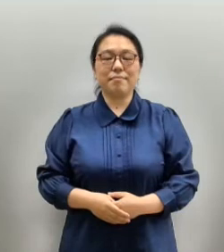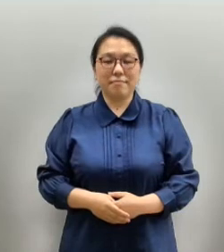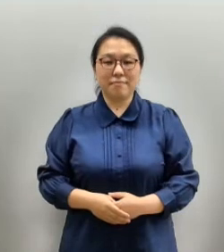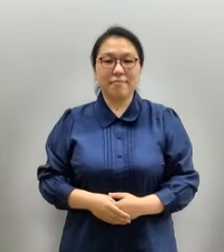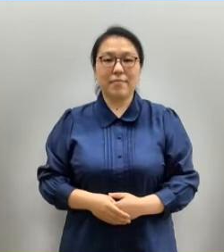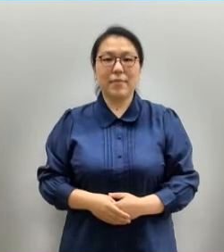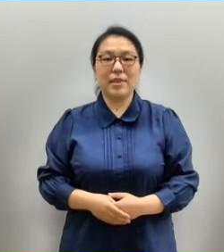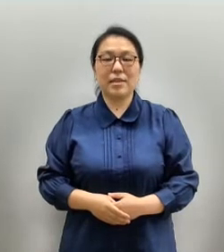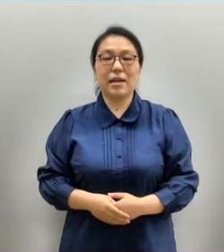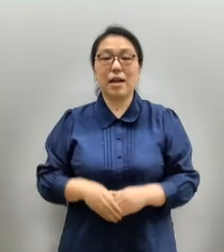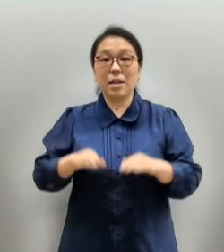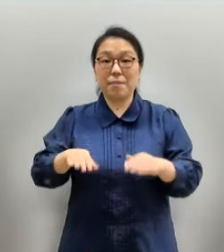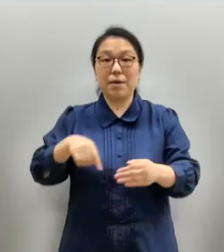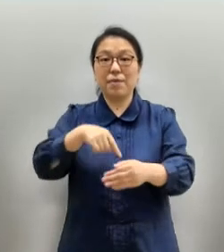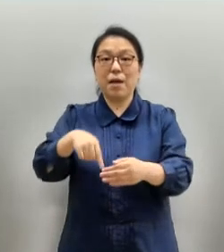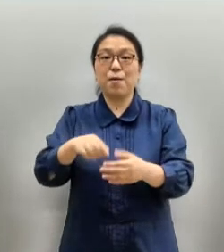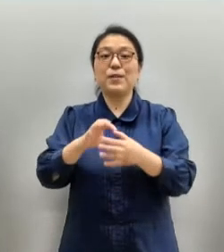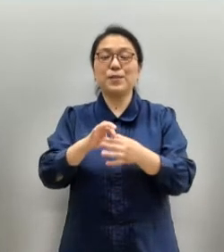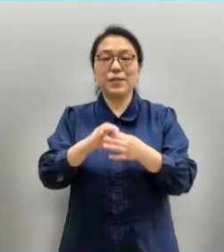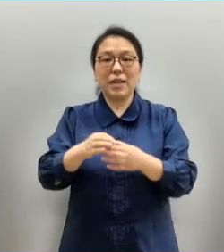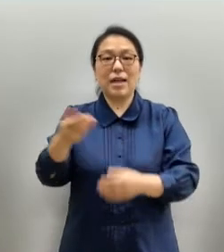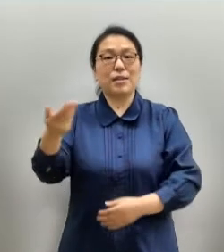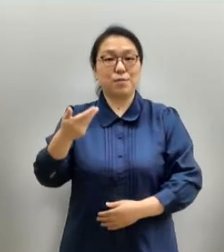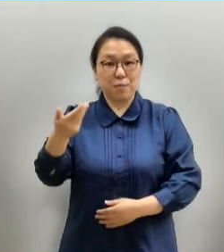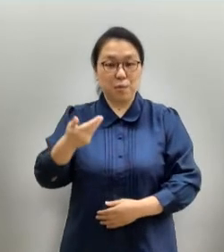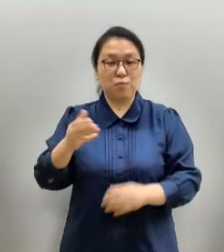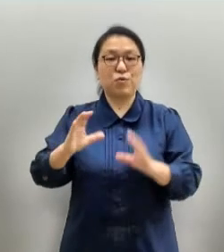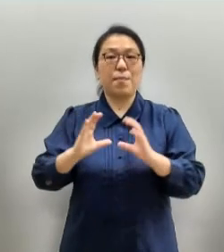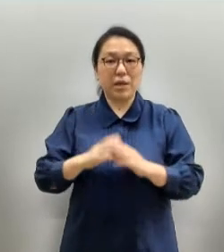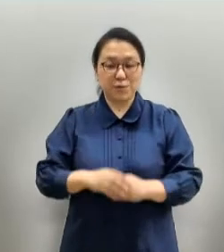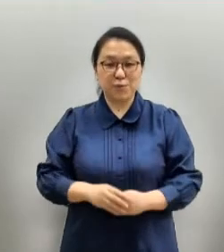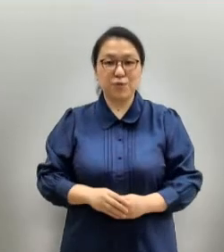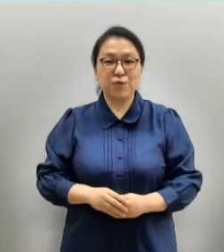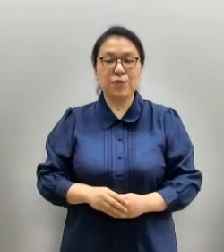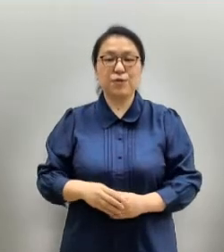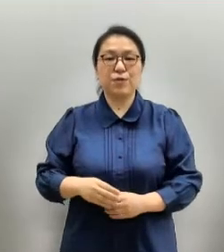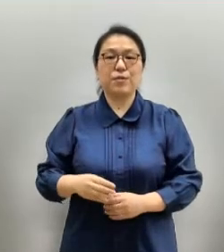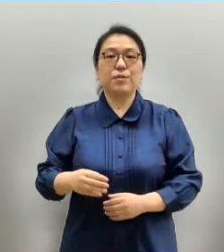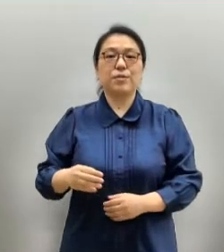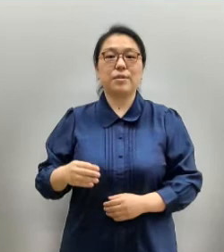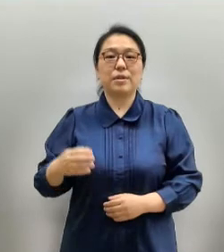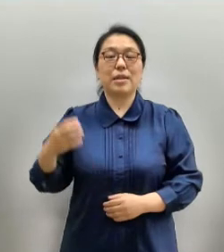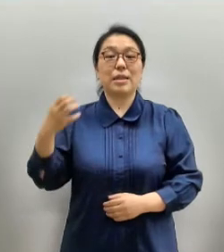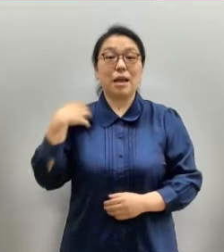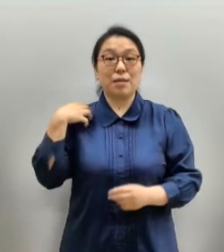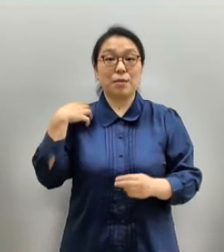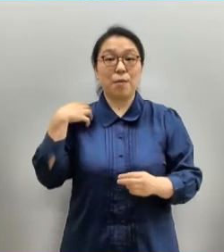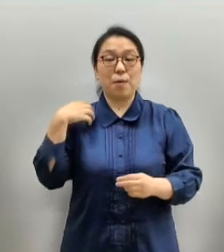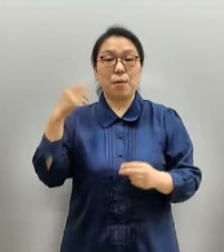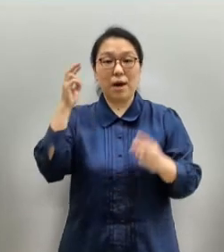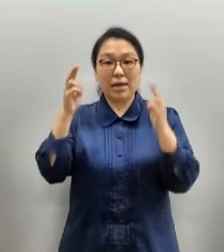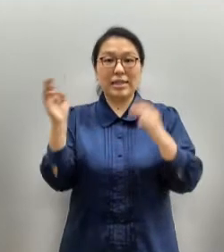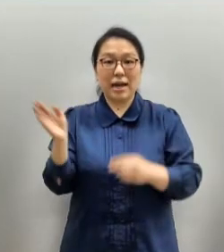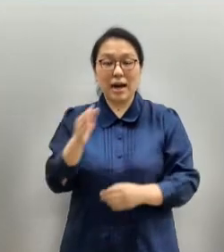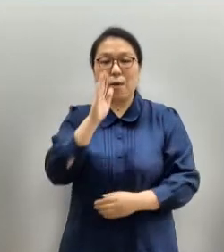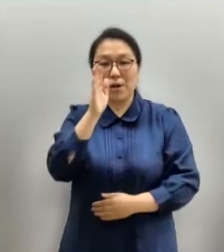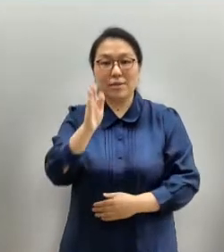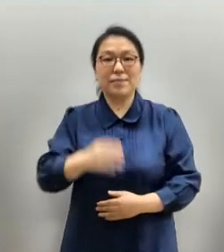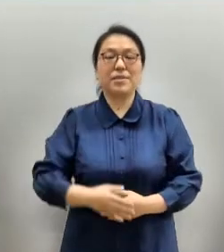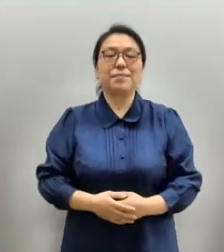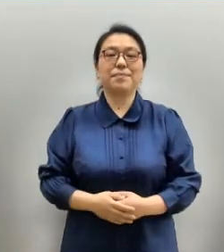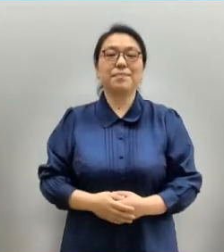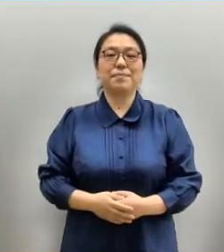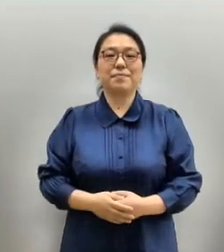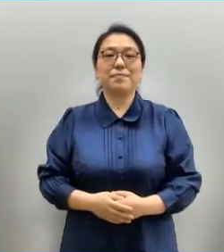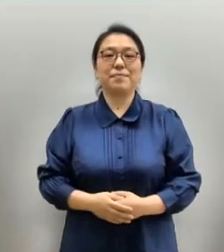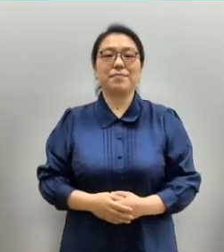止めてまい るです。よろしくお願いいたします。 それではただいまの案件について質問を受けいたします。記者クラブ幹事長様よりお願いいたします